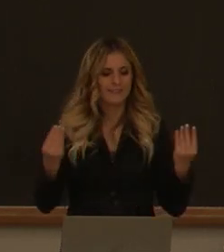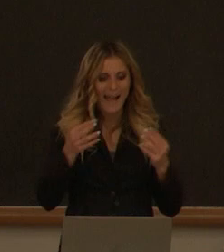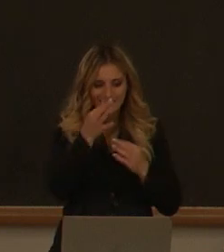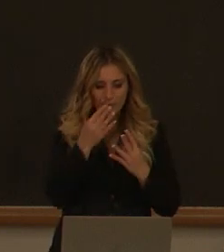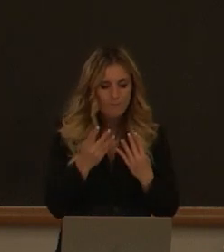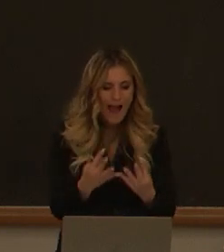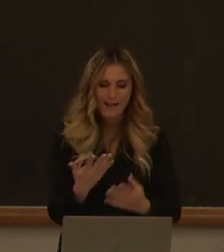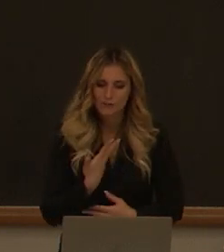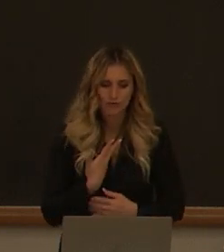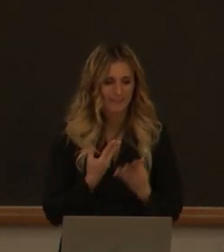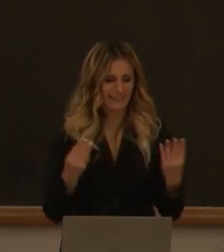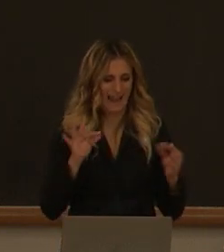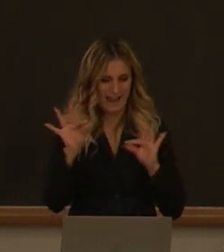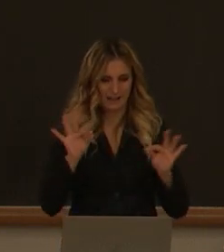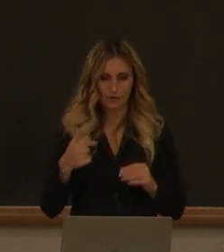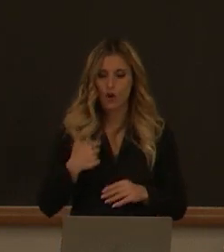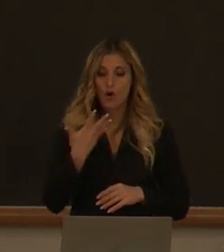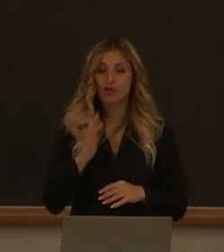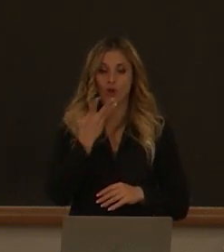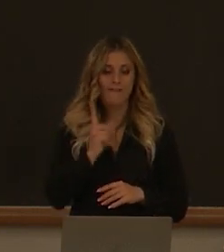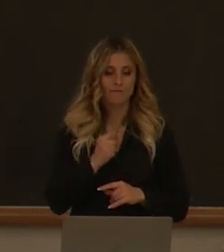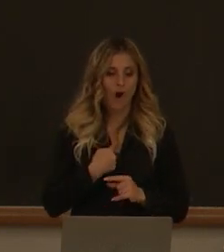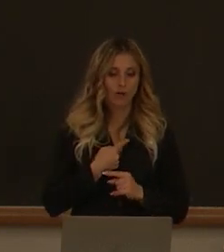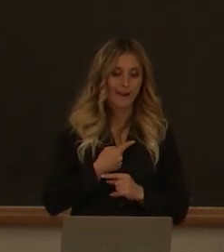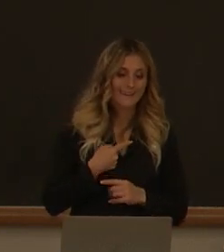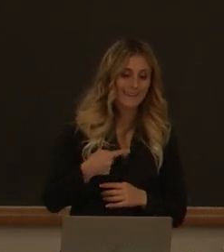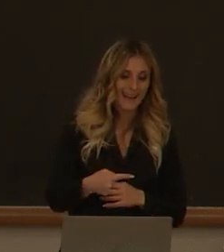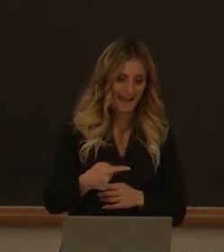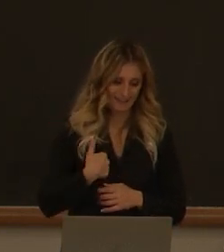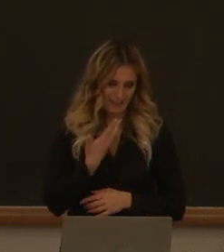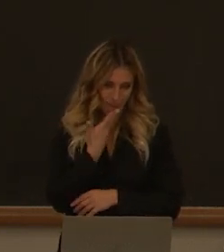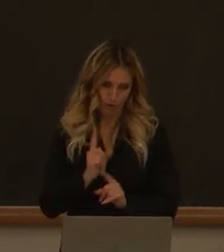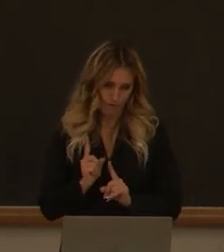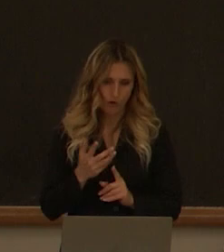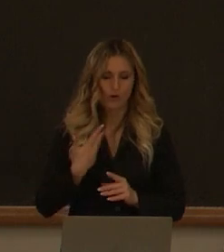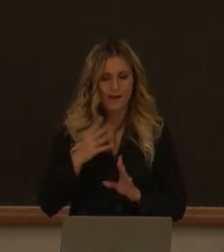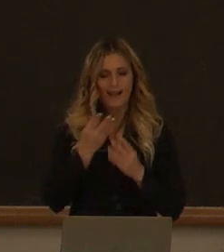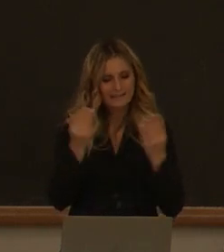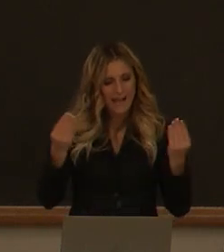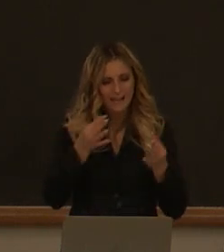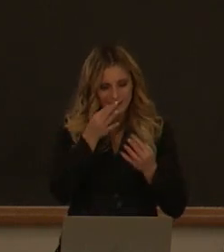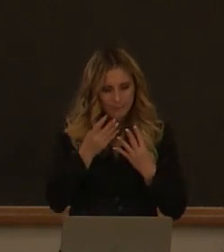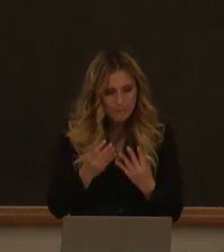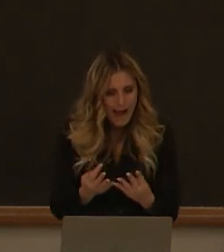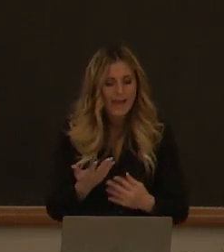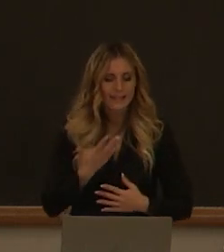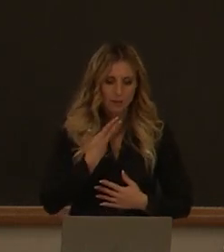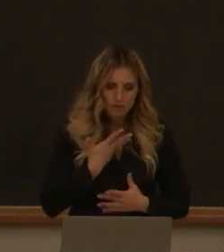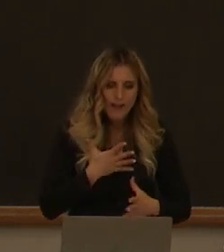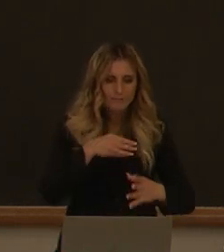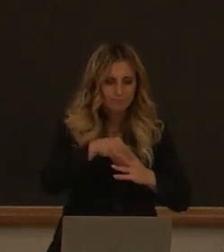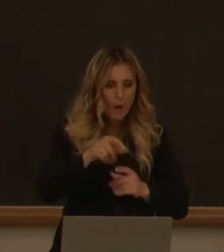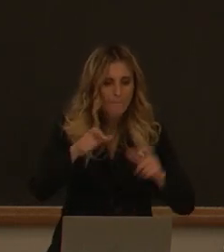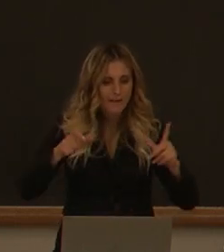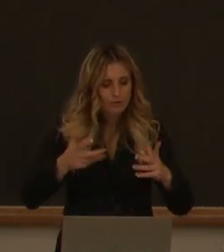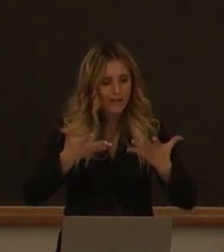ecco, io non vorrei essere così negativo nella posizione, perché in realtà in tantissimi parchi ci sono persone che sono state